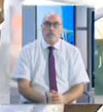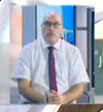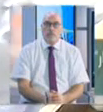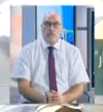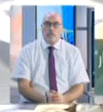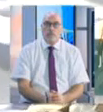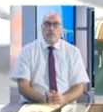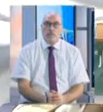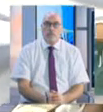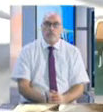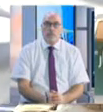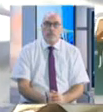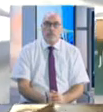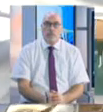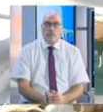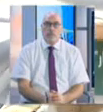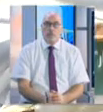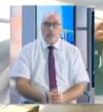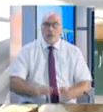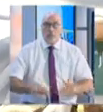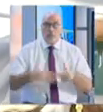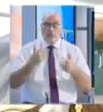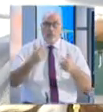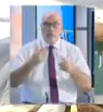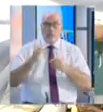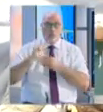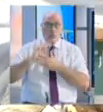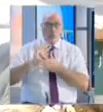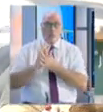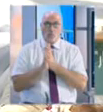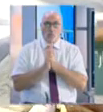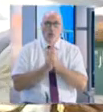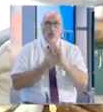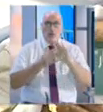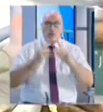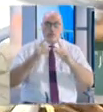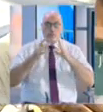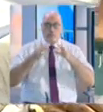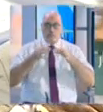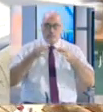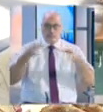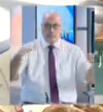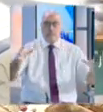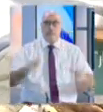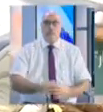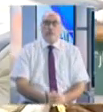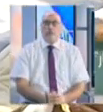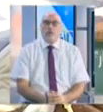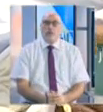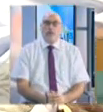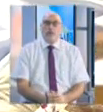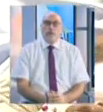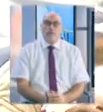البيسين. مدة نسير كلنا كانت الرياح برك الرياح قوية بزاف قوية بزاف هي اللي مشات النار مشات